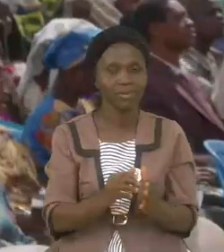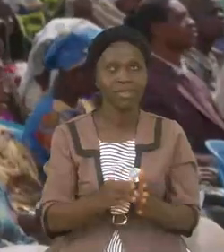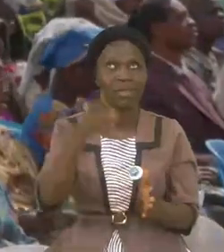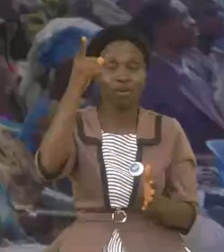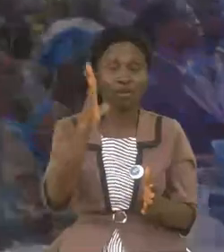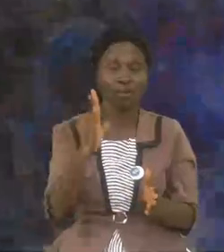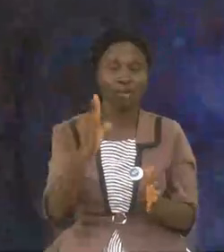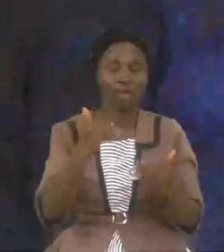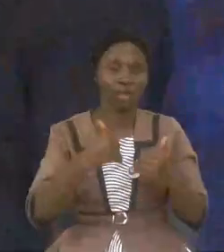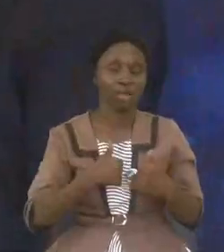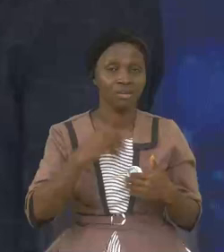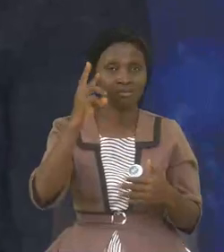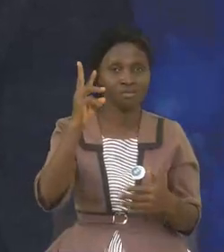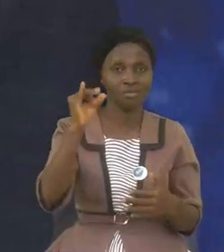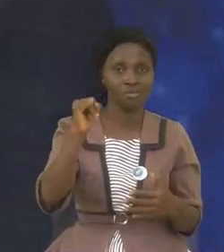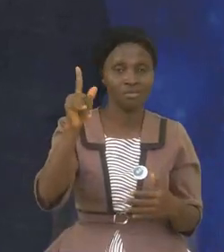Amen.